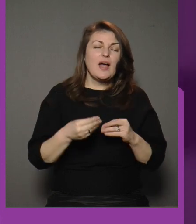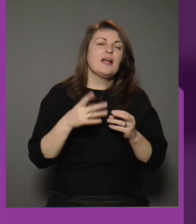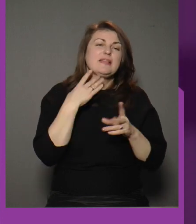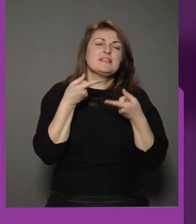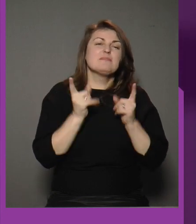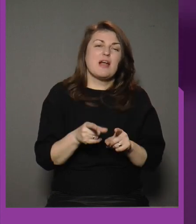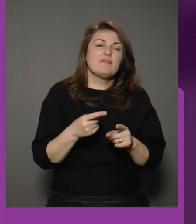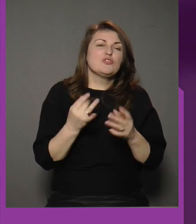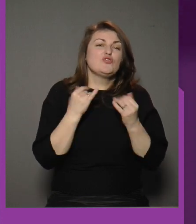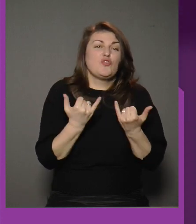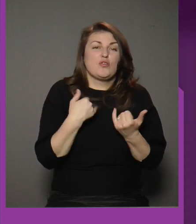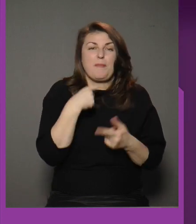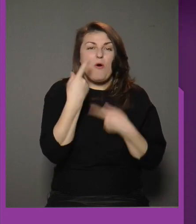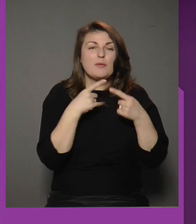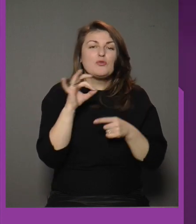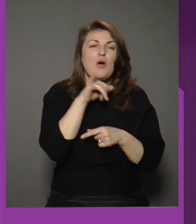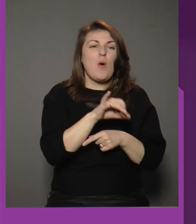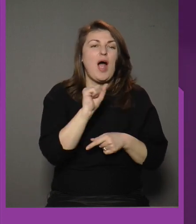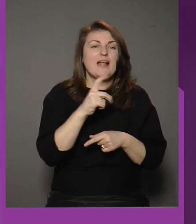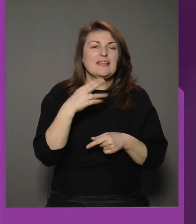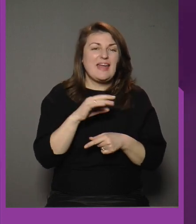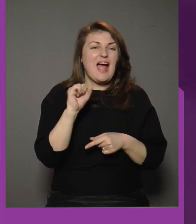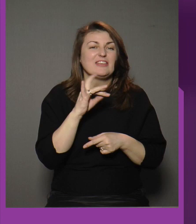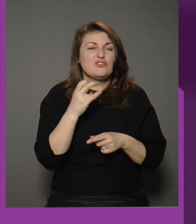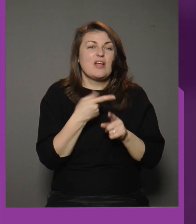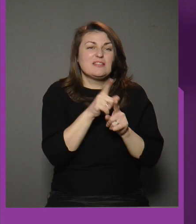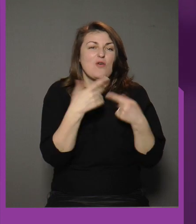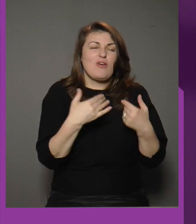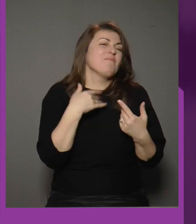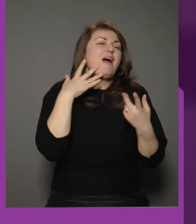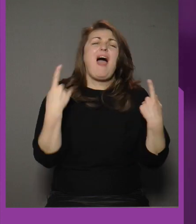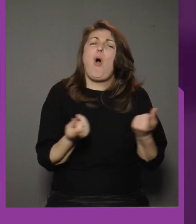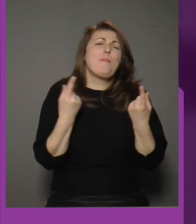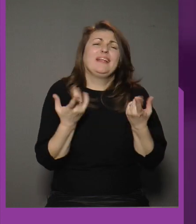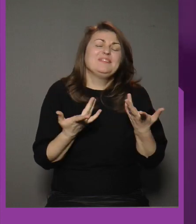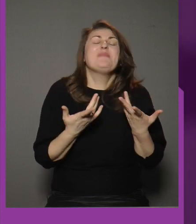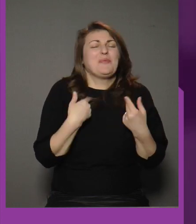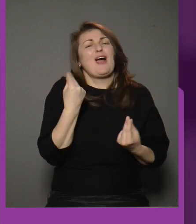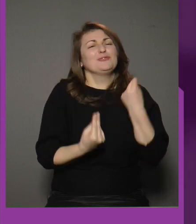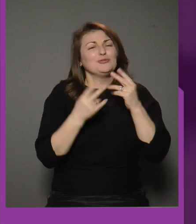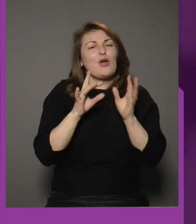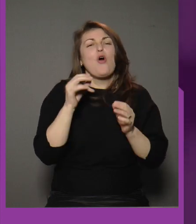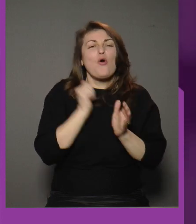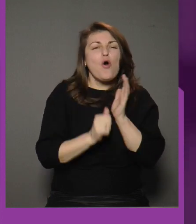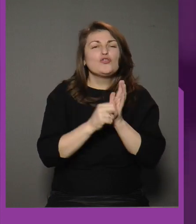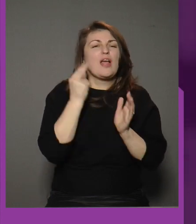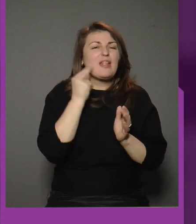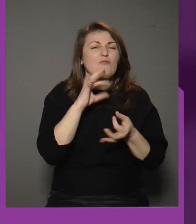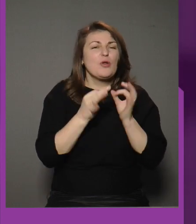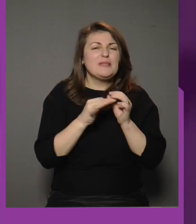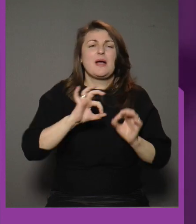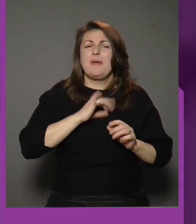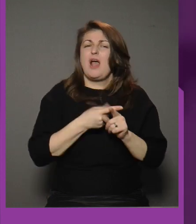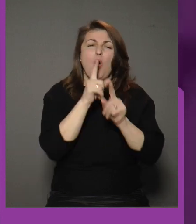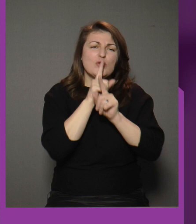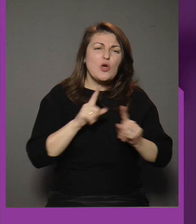от щойно ми говорили про те, що в Андрія Андрійовича це вже майже буденність. Ну, звісно, я жартую, тому що кожна дефлімпійська медаль, вона особлива і